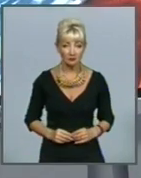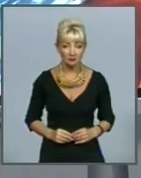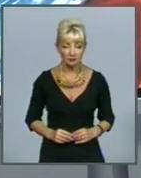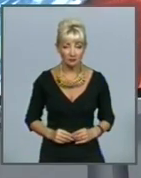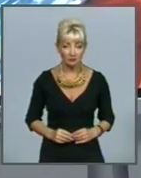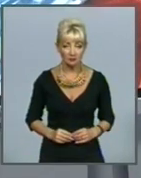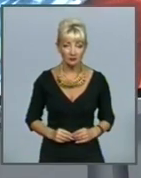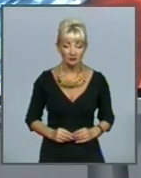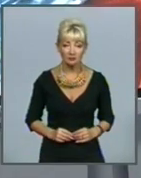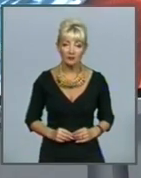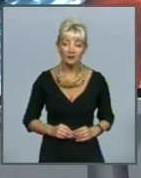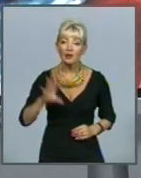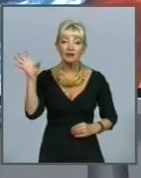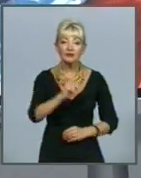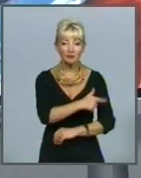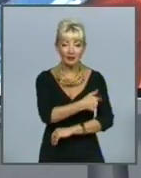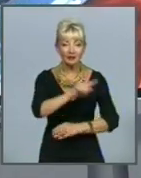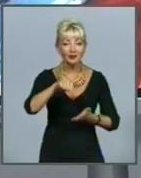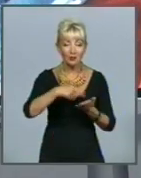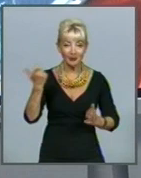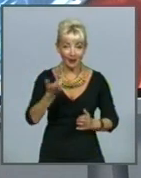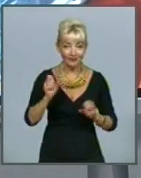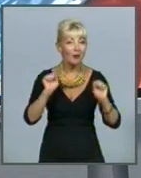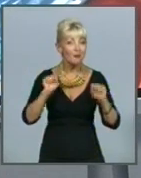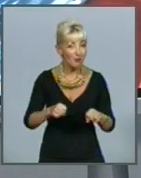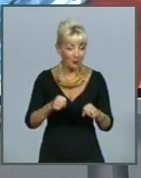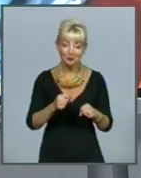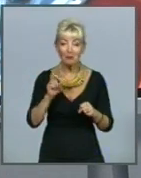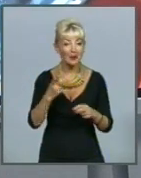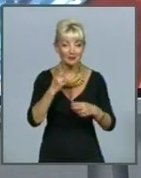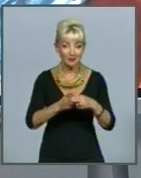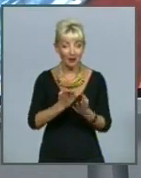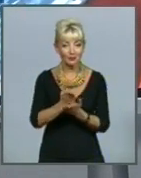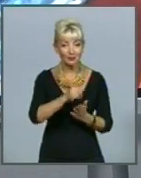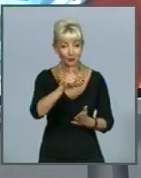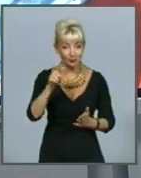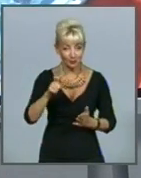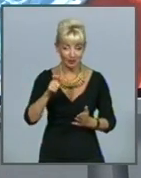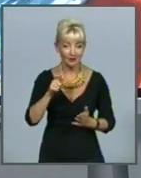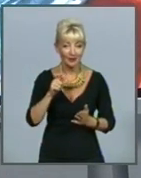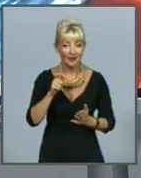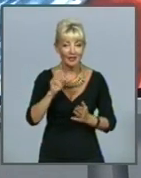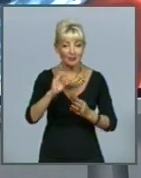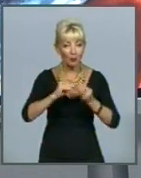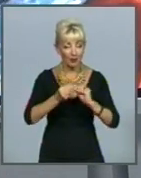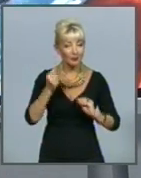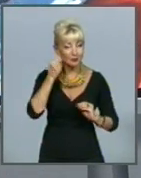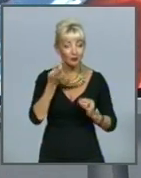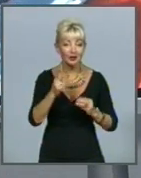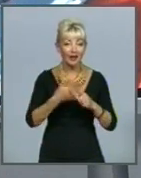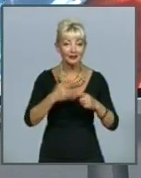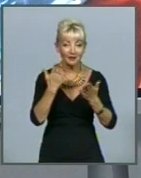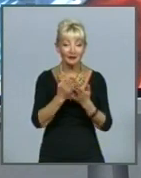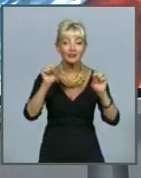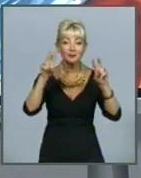Всі поліклініки міста Харкова можуть без перешкод обслуговувати людей з вадами слуху. Для цього у медустановах є спеціальні планшети, за